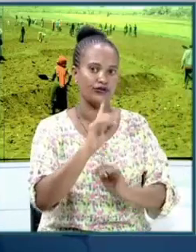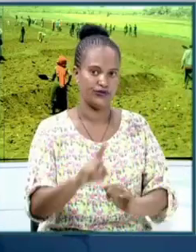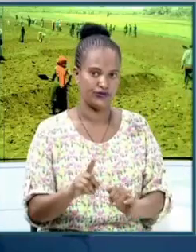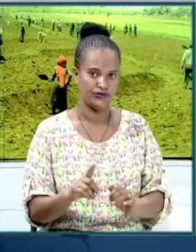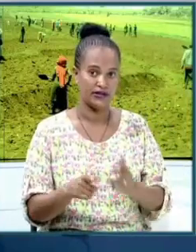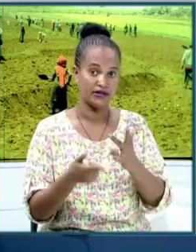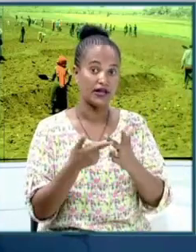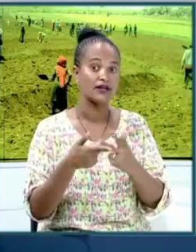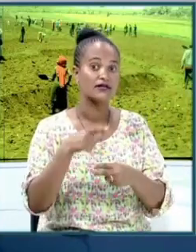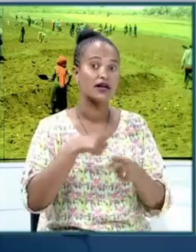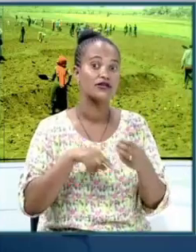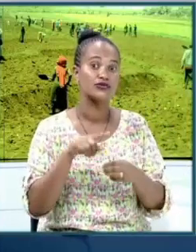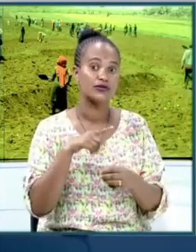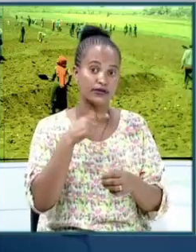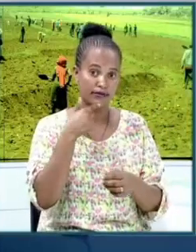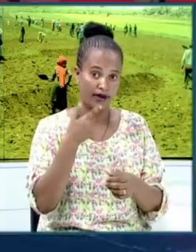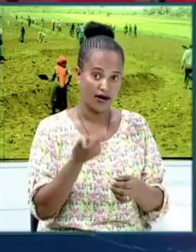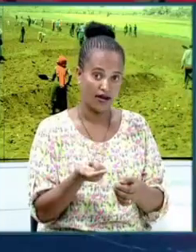كسال سايزور تبهال